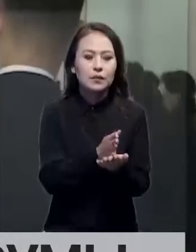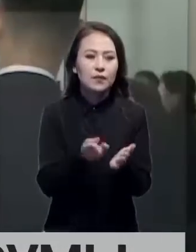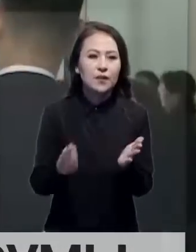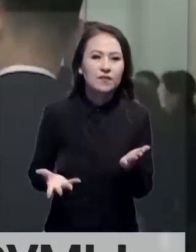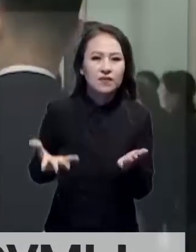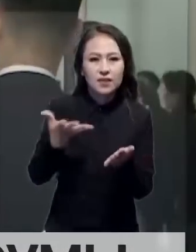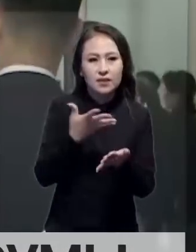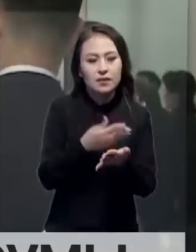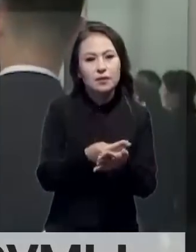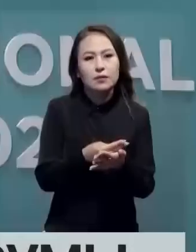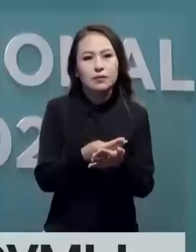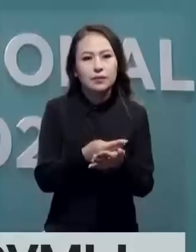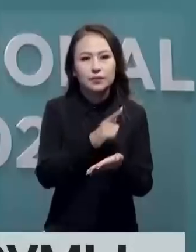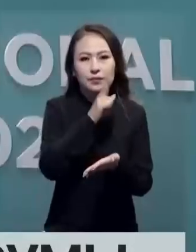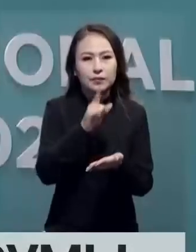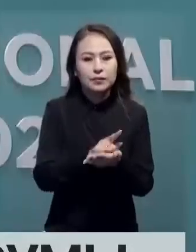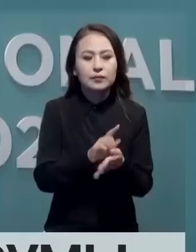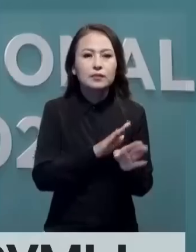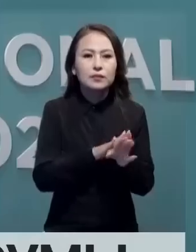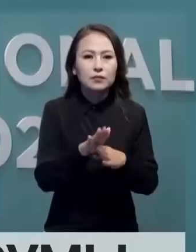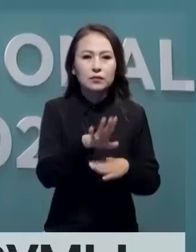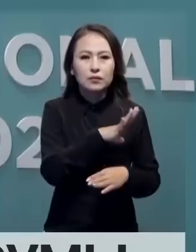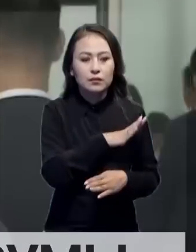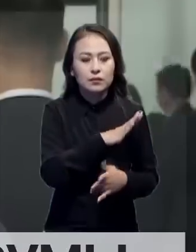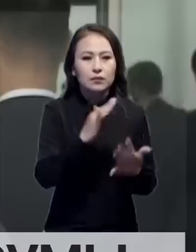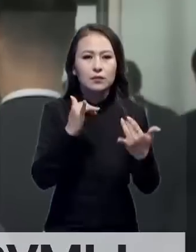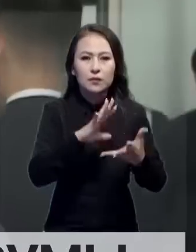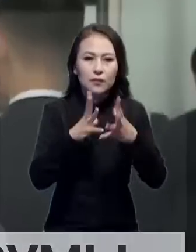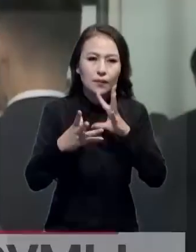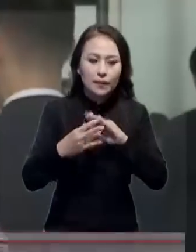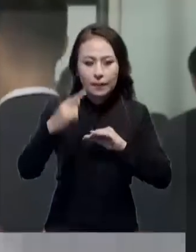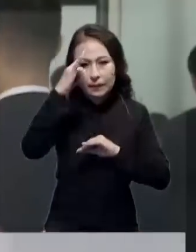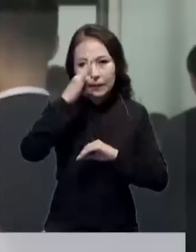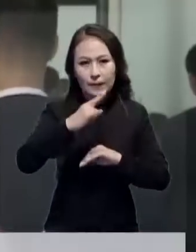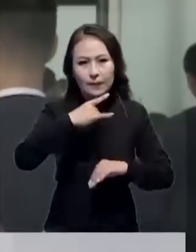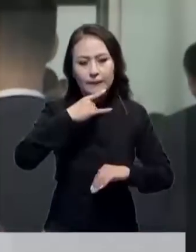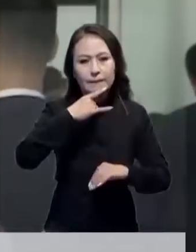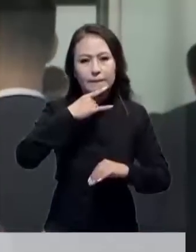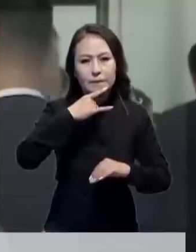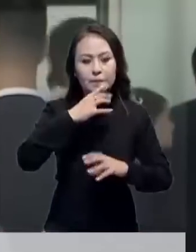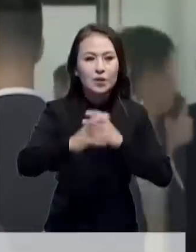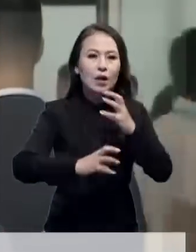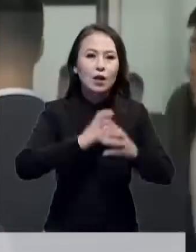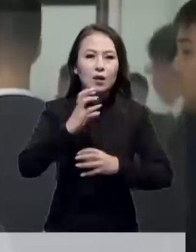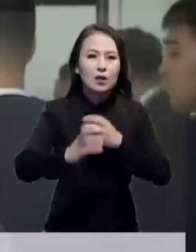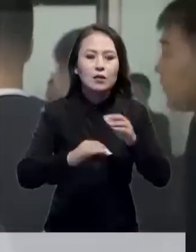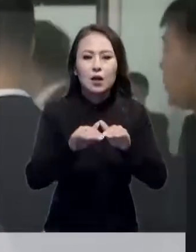инвестицияларға міндет қойып атырмыз. Бұл жалпы Қазақстанның халықаралық алаңында